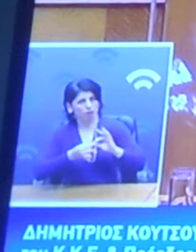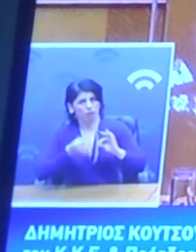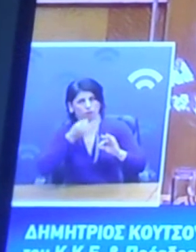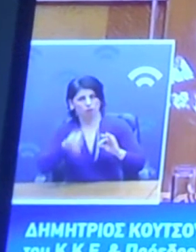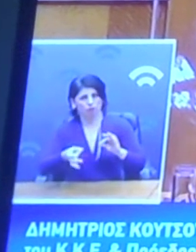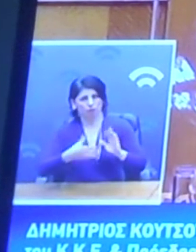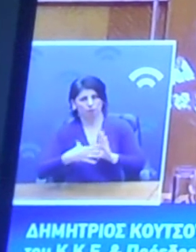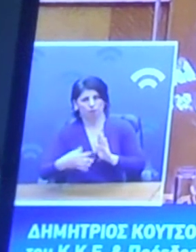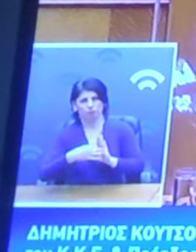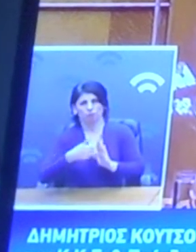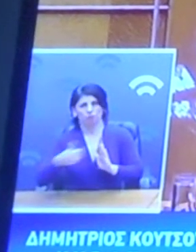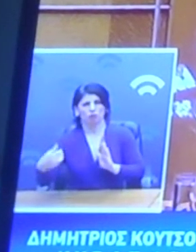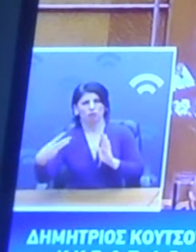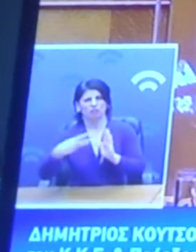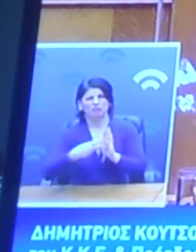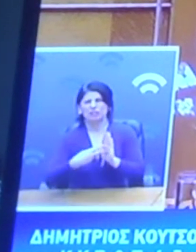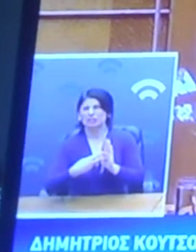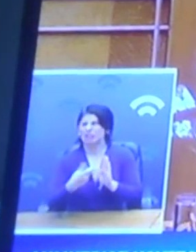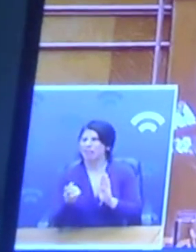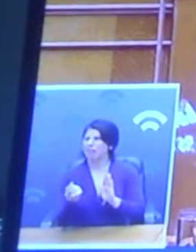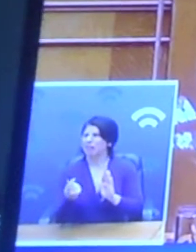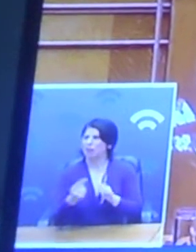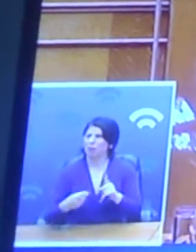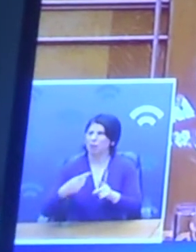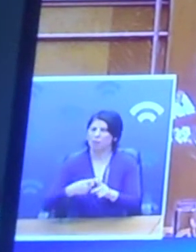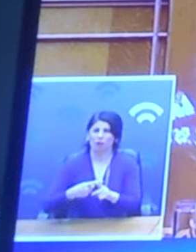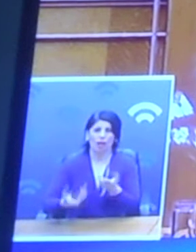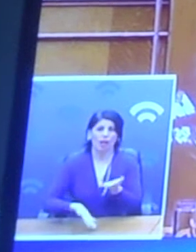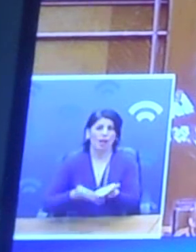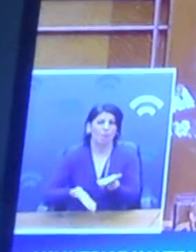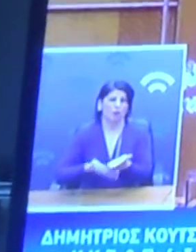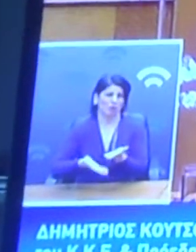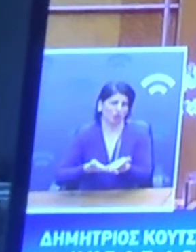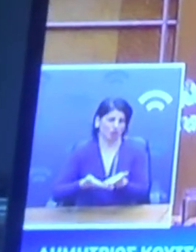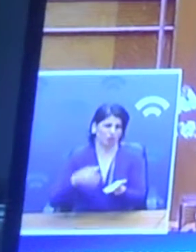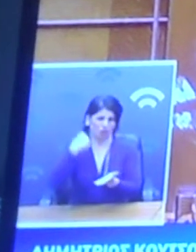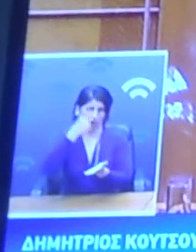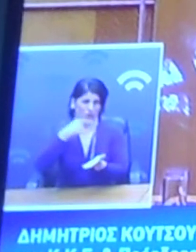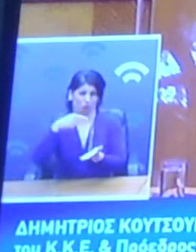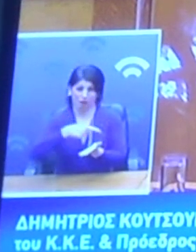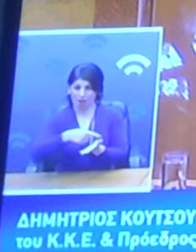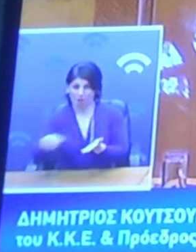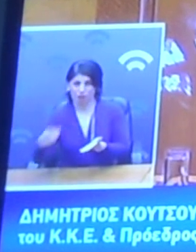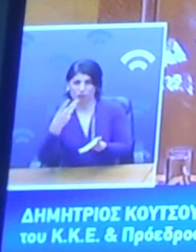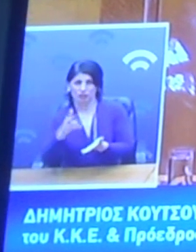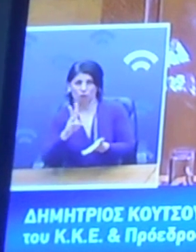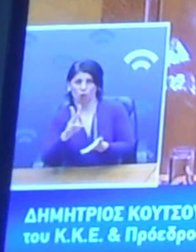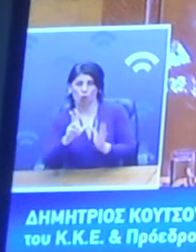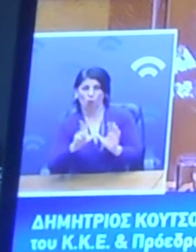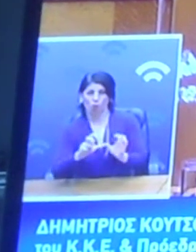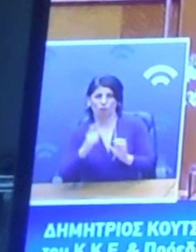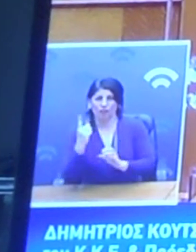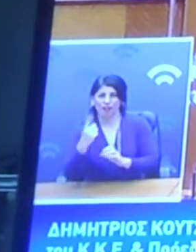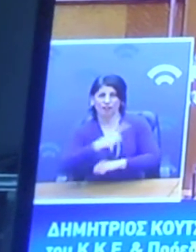μόλις 3.000 και κάτι προσλήψεις επικουρικού προσωπικού, εκ των οποίων μόνο 381 γιατροί και